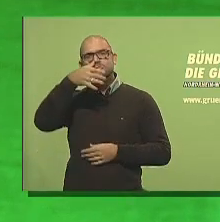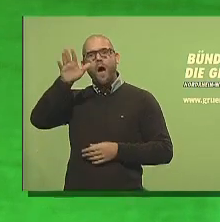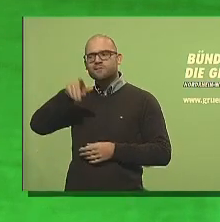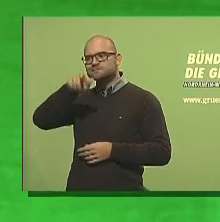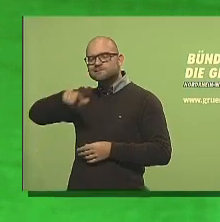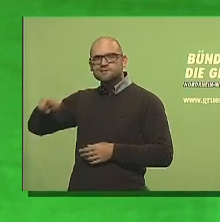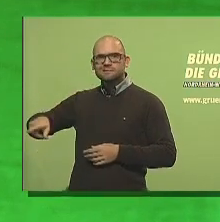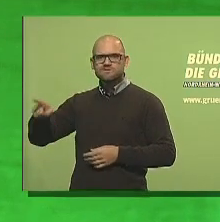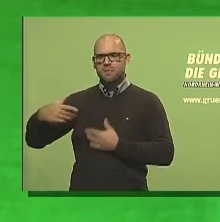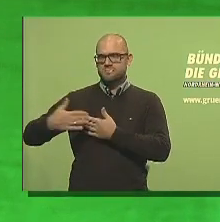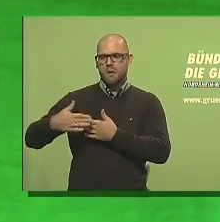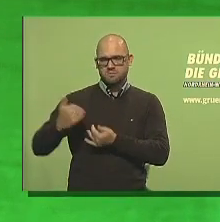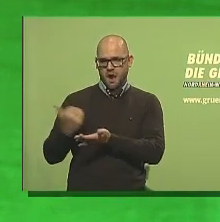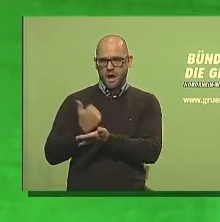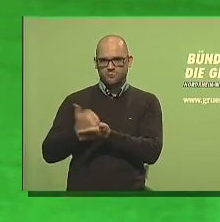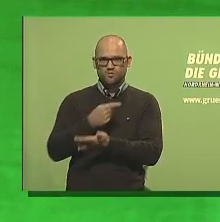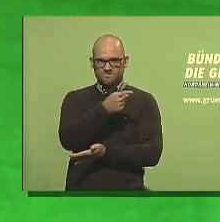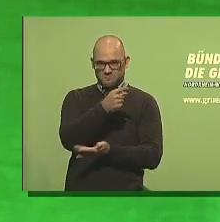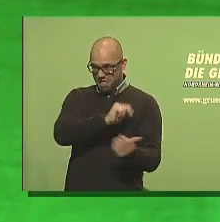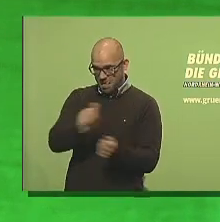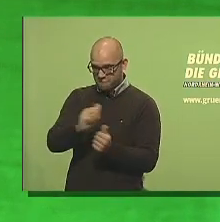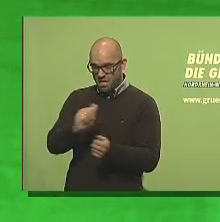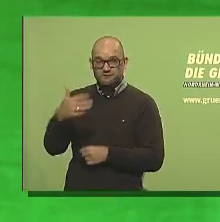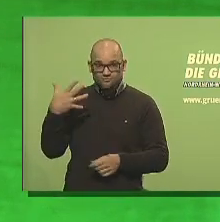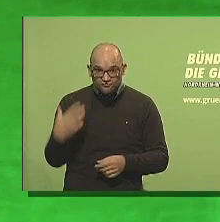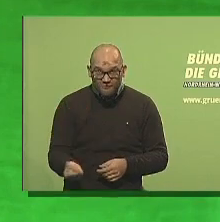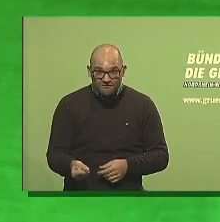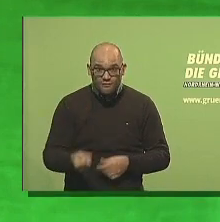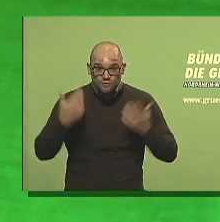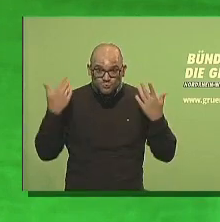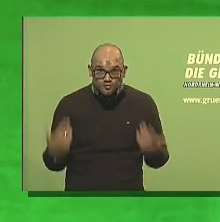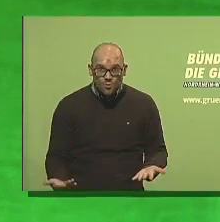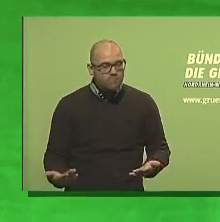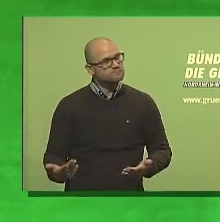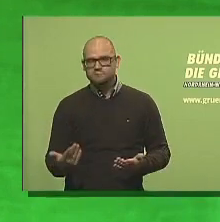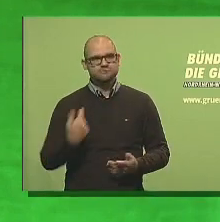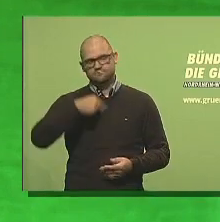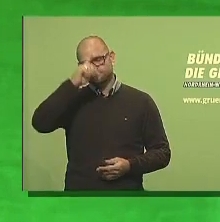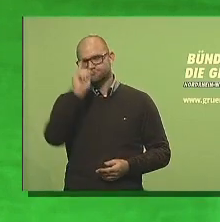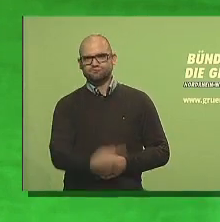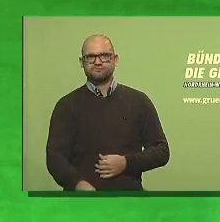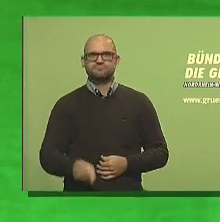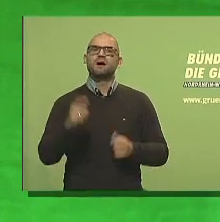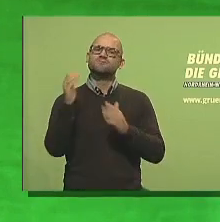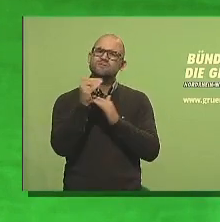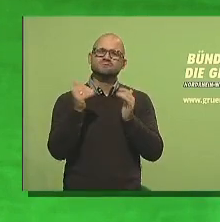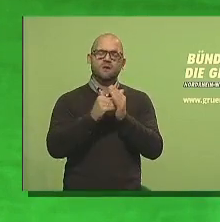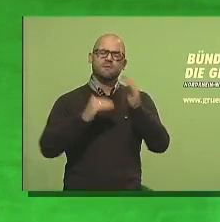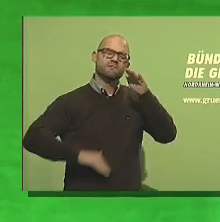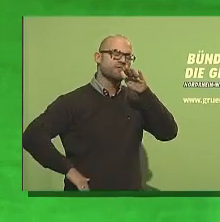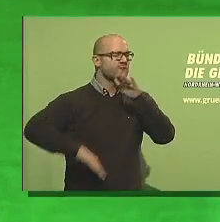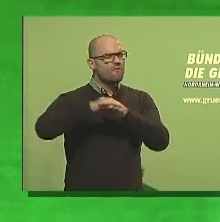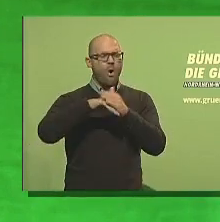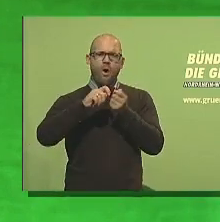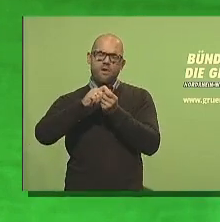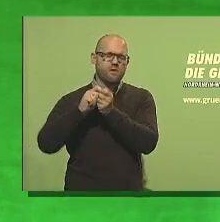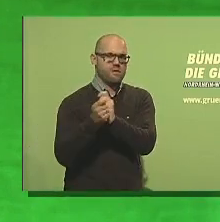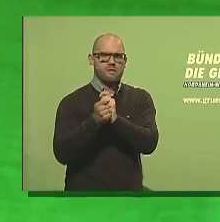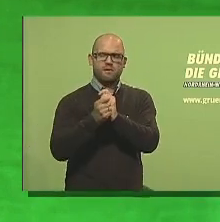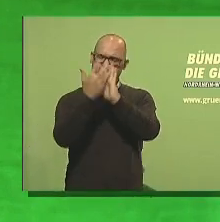beschert, dann gehört das ganze System auf den Prüfstand, liebe Freundinnen und Freunde. Und ja,